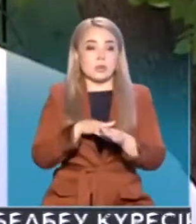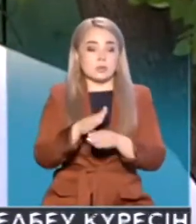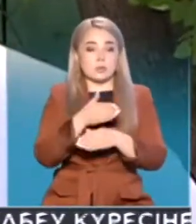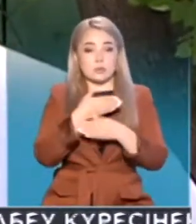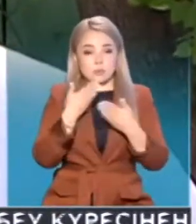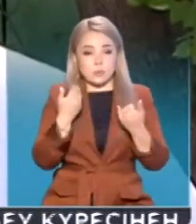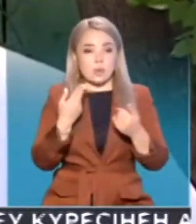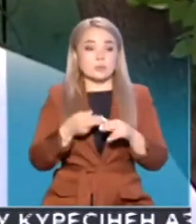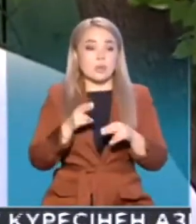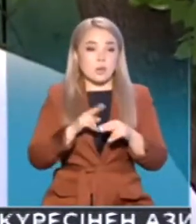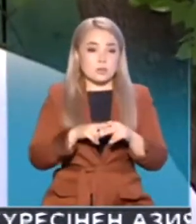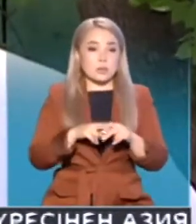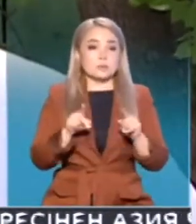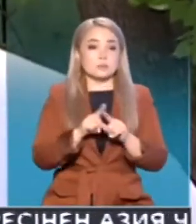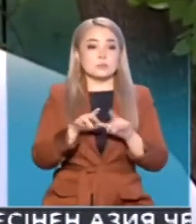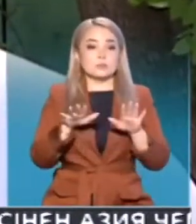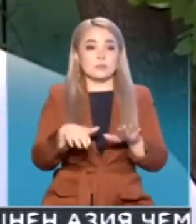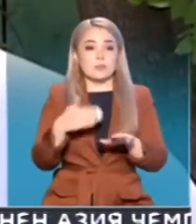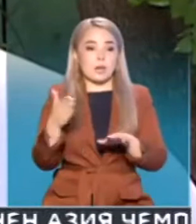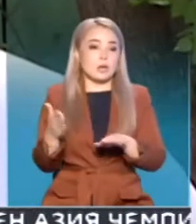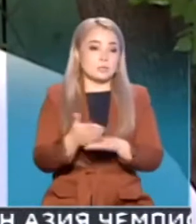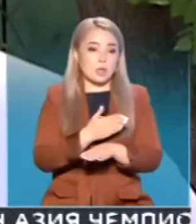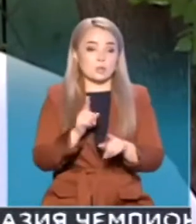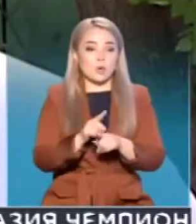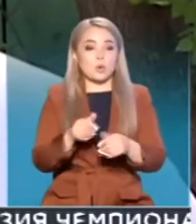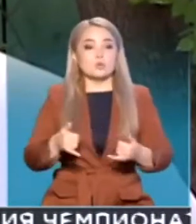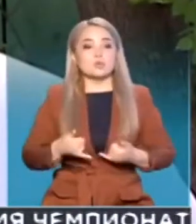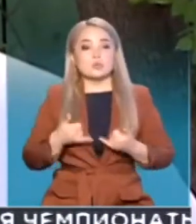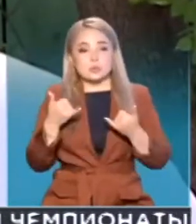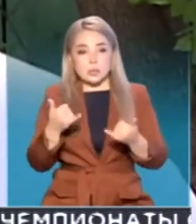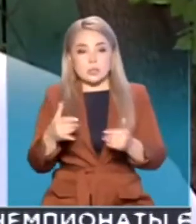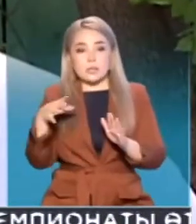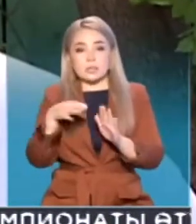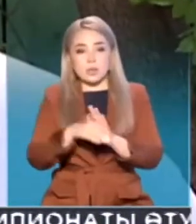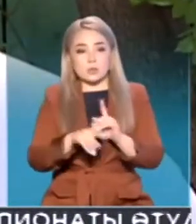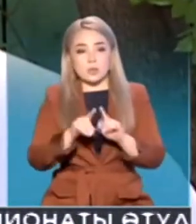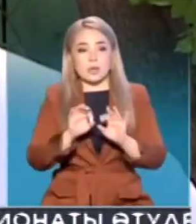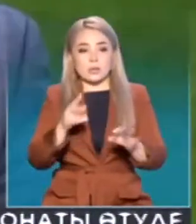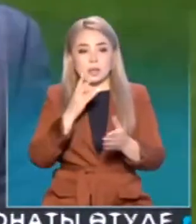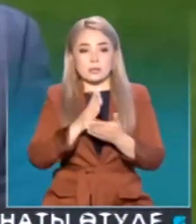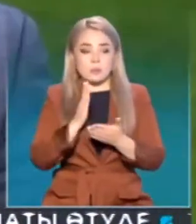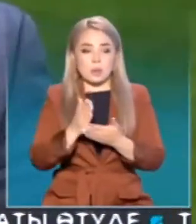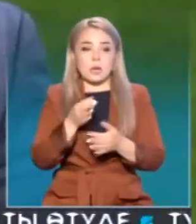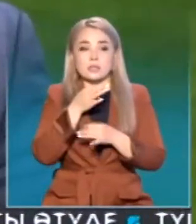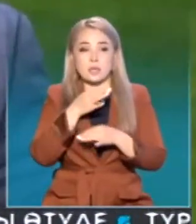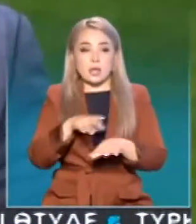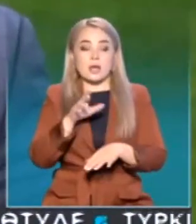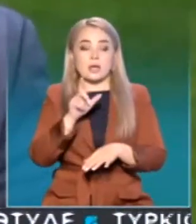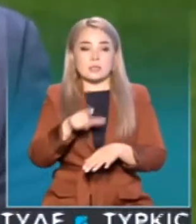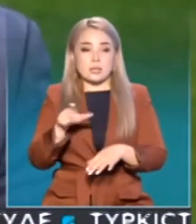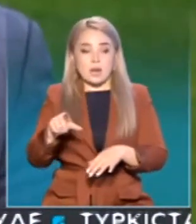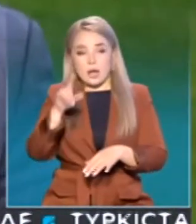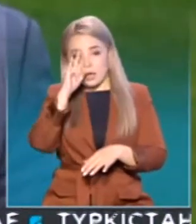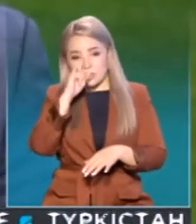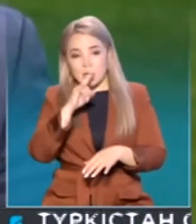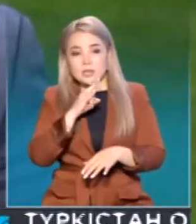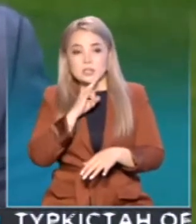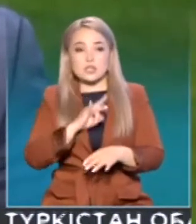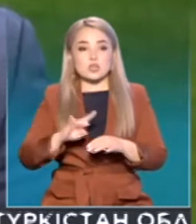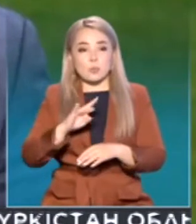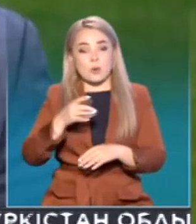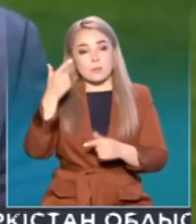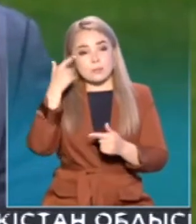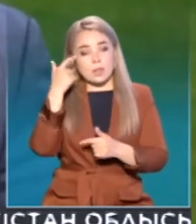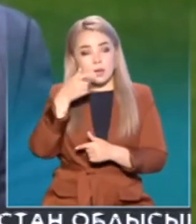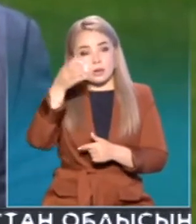жатса, оны орнынан алып тастау жөнінде ұсыныс енгізуді де айтып жатыр. Кез келген Қазақстан Республикасының білімді